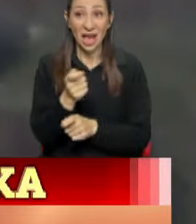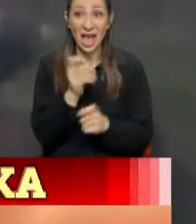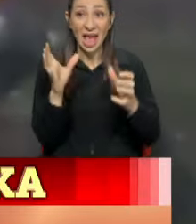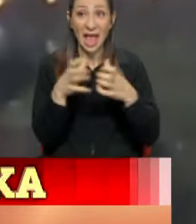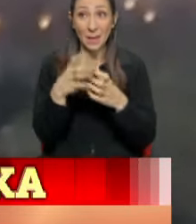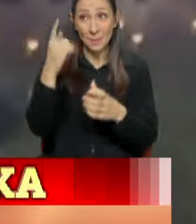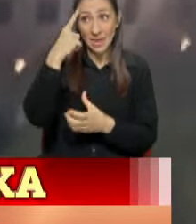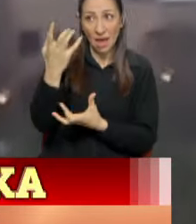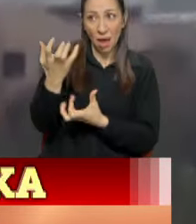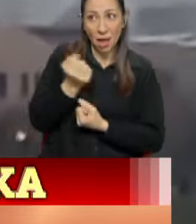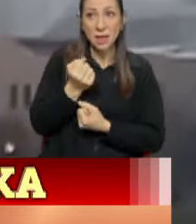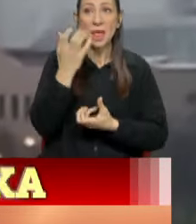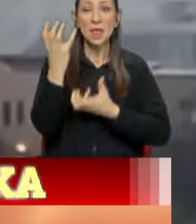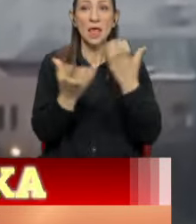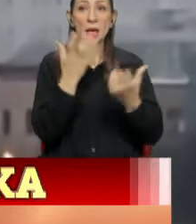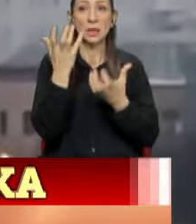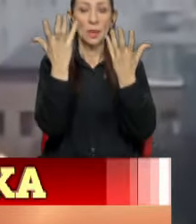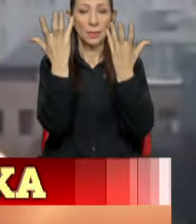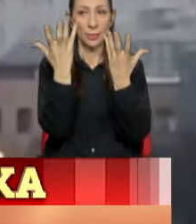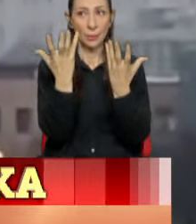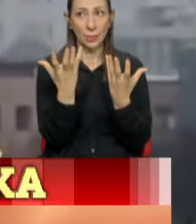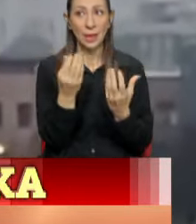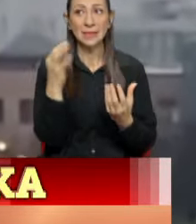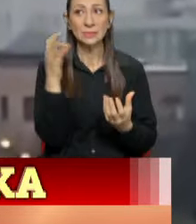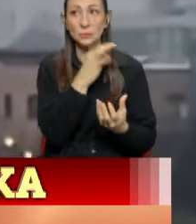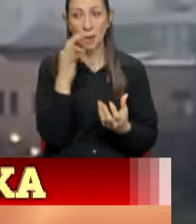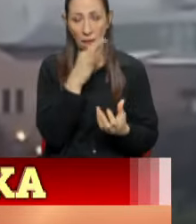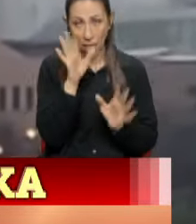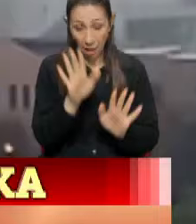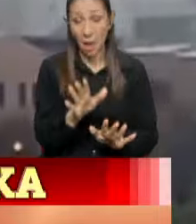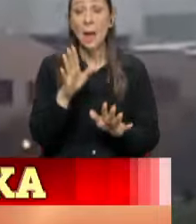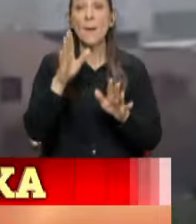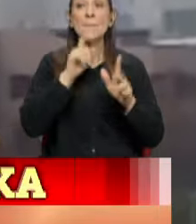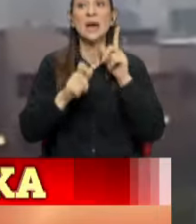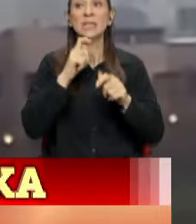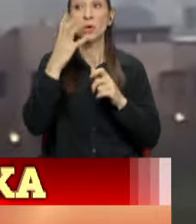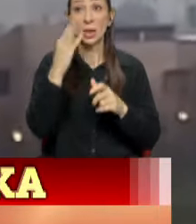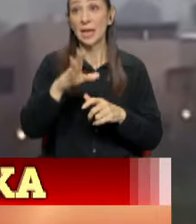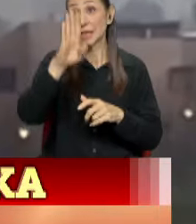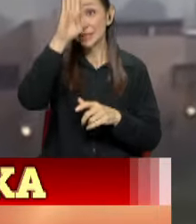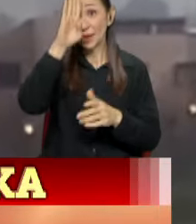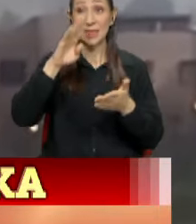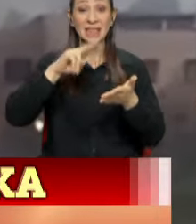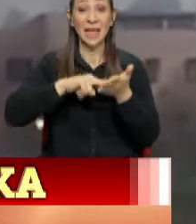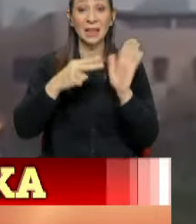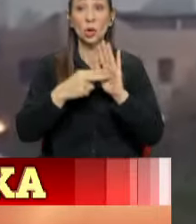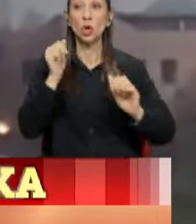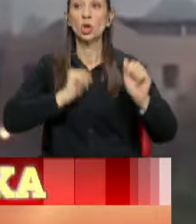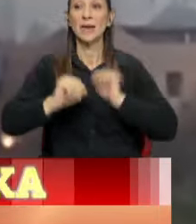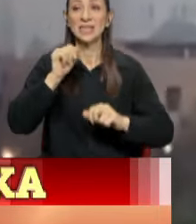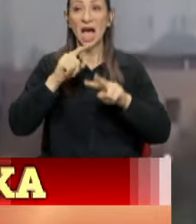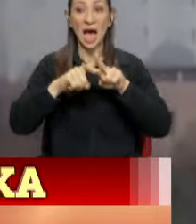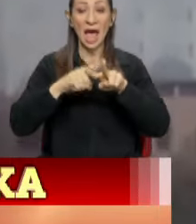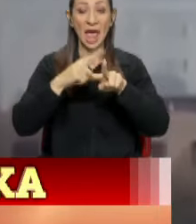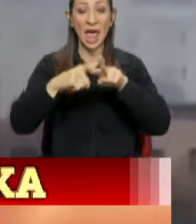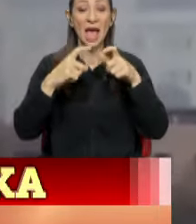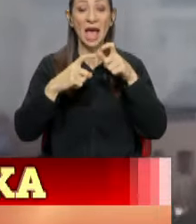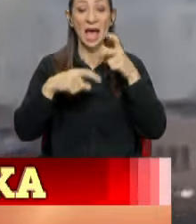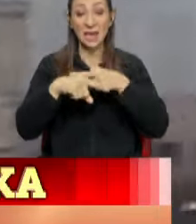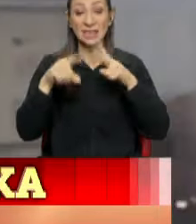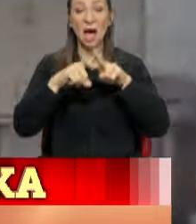almış olduğunuz bilgi yangının kontrol altına alındığı yönünde. Maslak'ta bulunan İstanbul Teknik Üniversitesi Ayazağa yerleşkesi